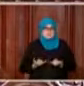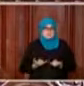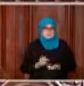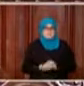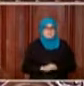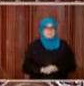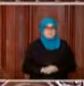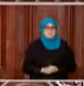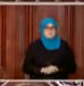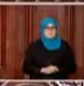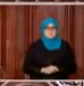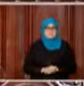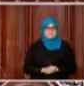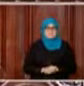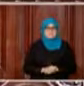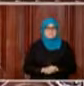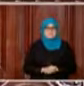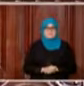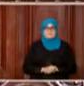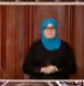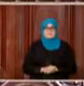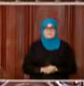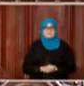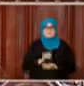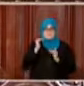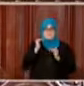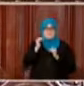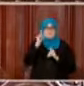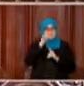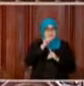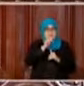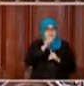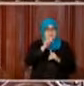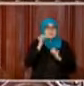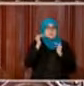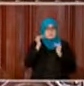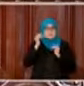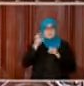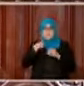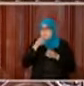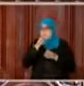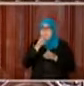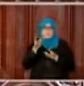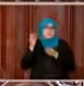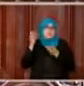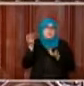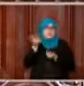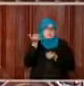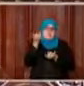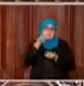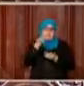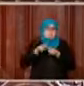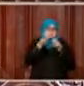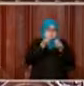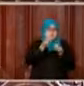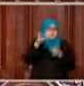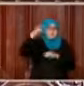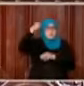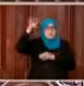بالرغم من أنه ليس هناك ما يدعو إلى إرسالها، إثر كل